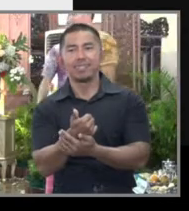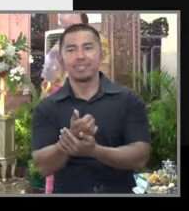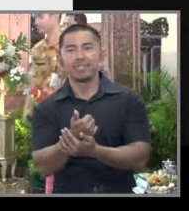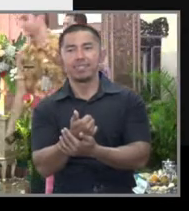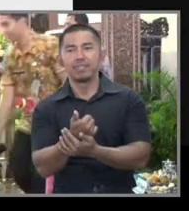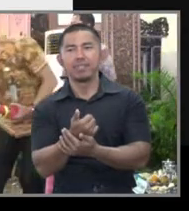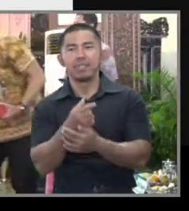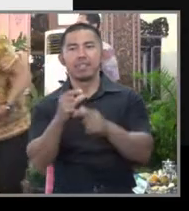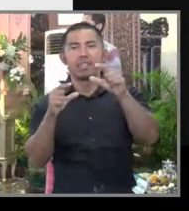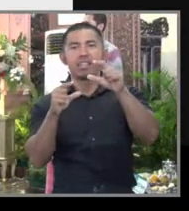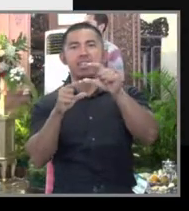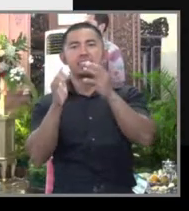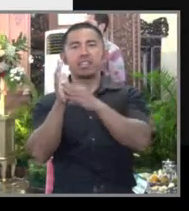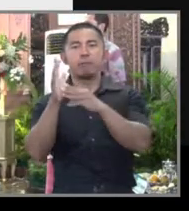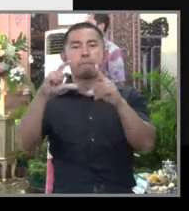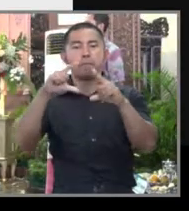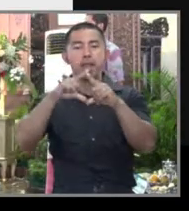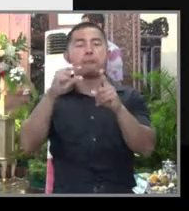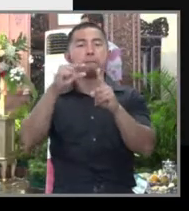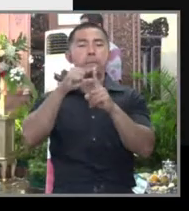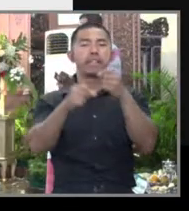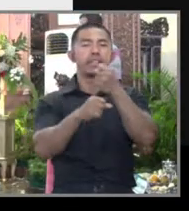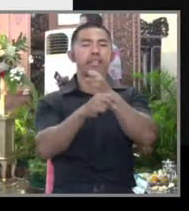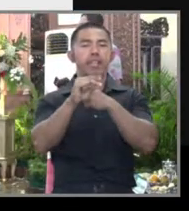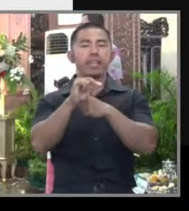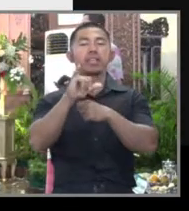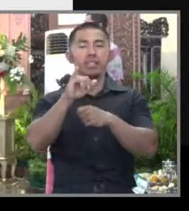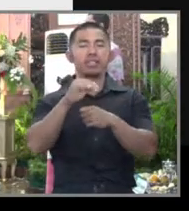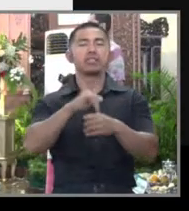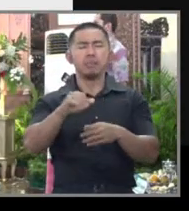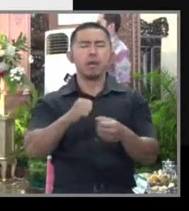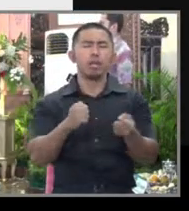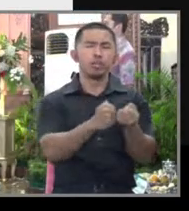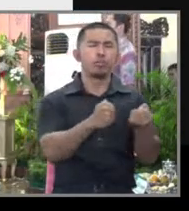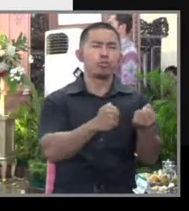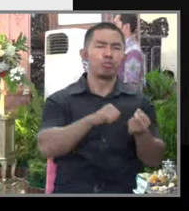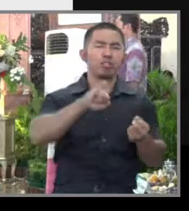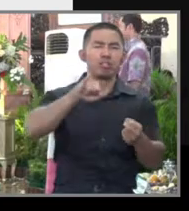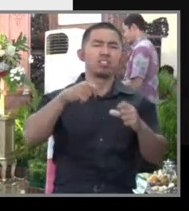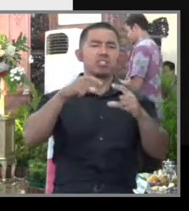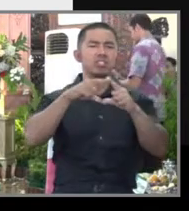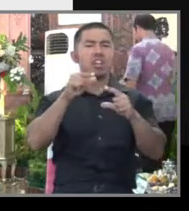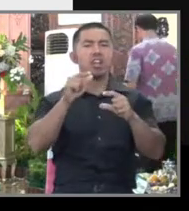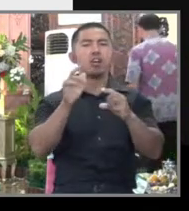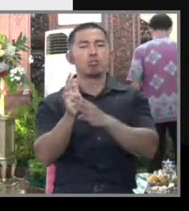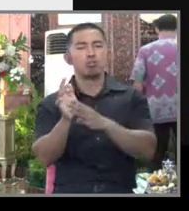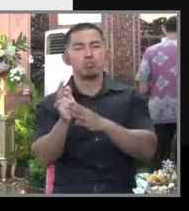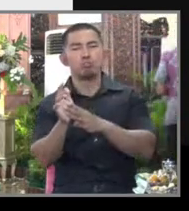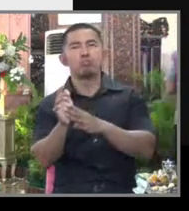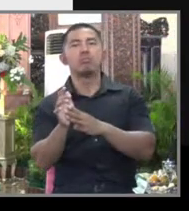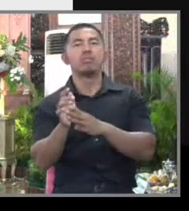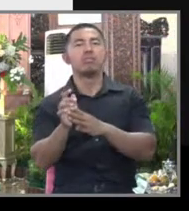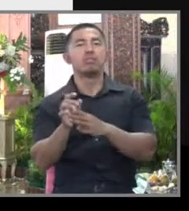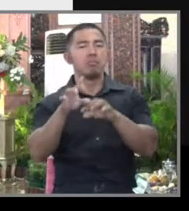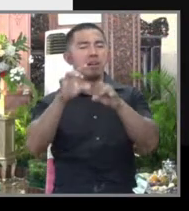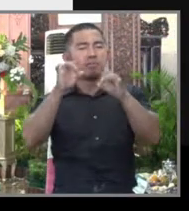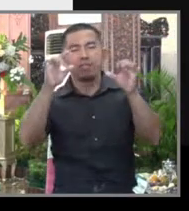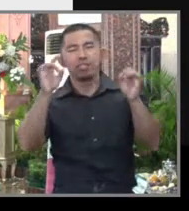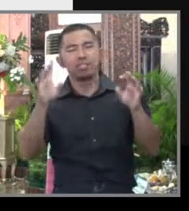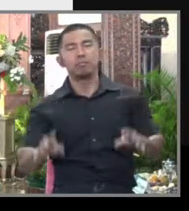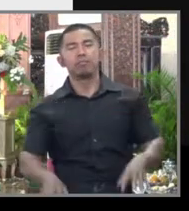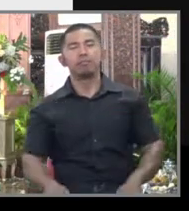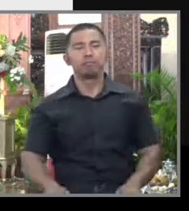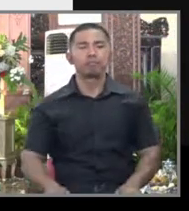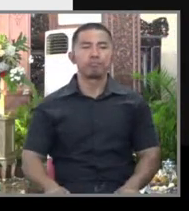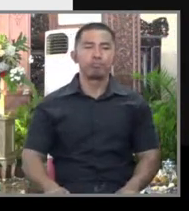SMK PGRI 1 Kudus, didukung oleh Jarum Foundation, Sumitomo Bank, Mustika Ratu, Bliblikom, dan